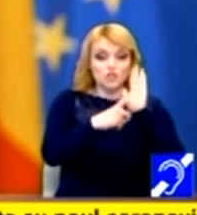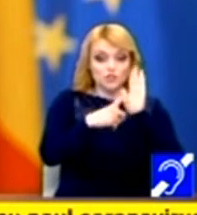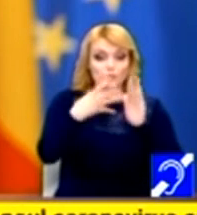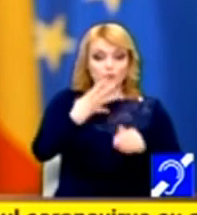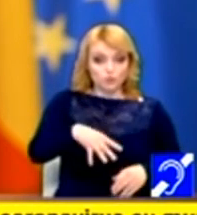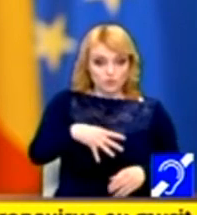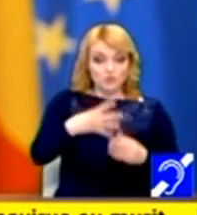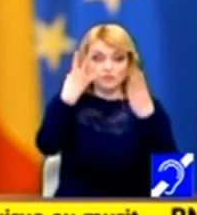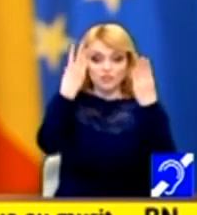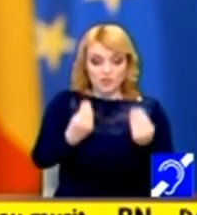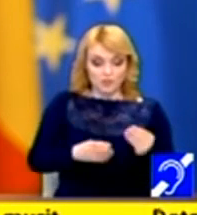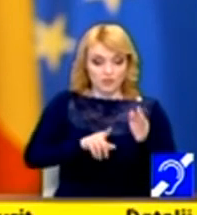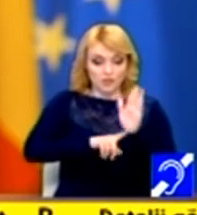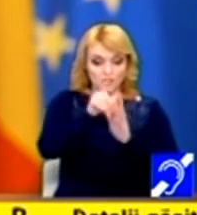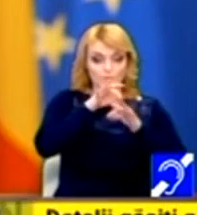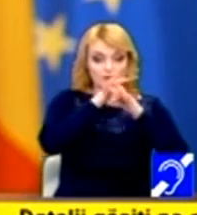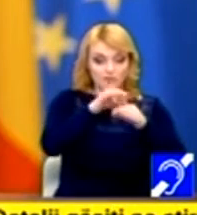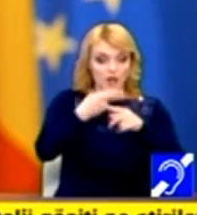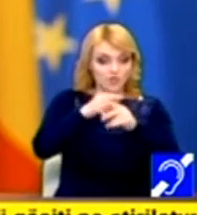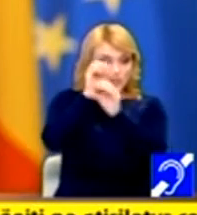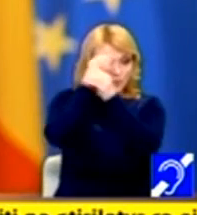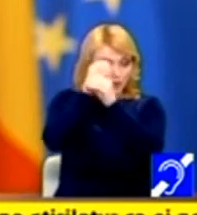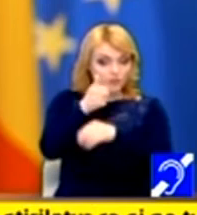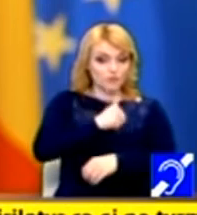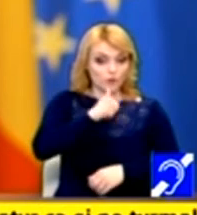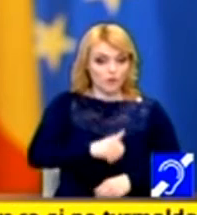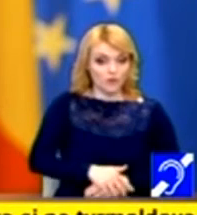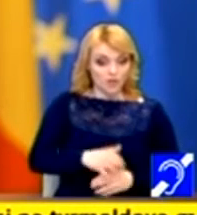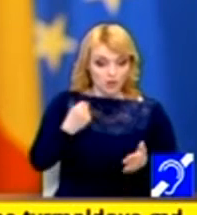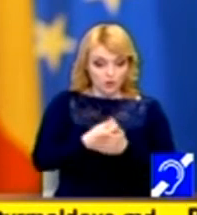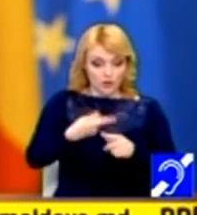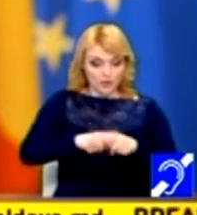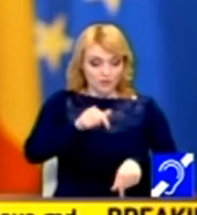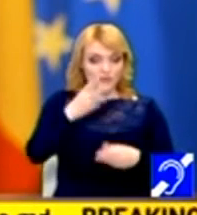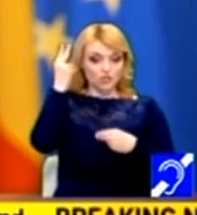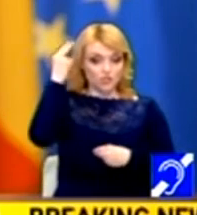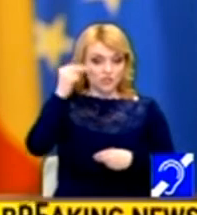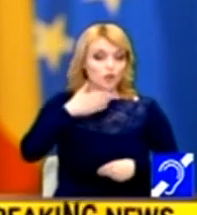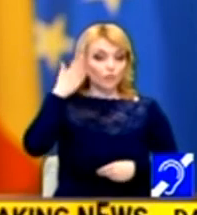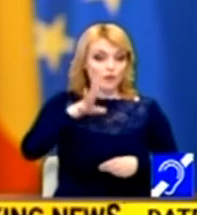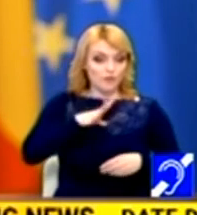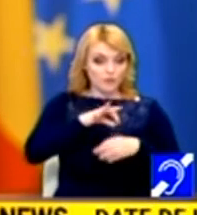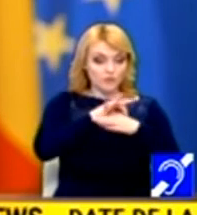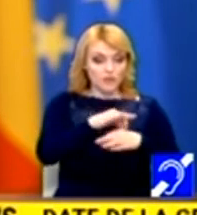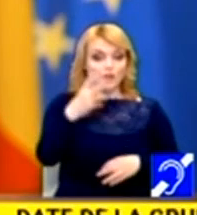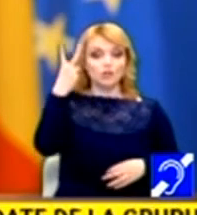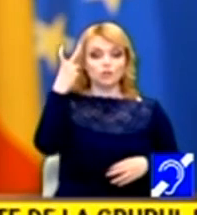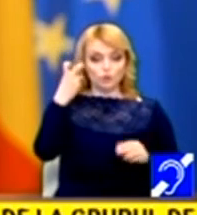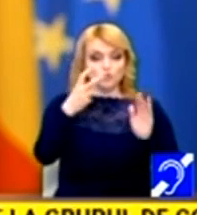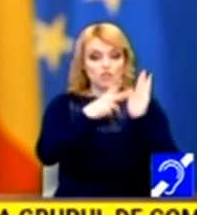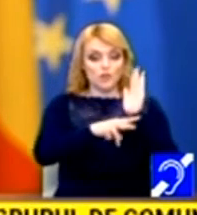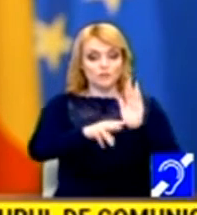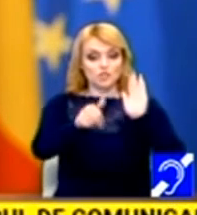10.643 de testări pe zi. Până la această dată, în România au fost efectuate